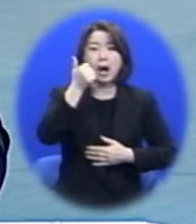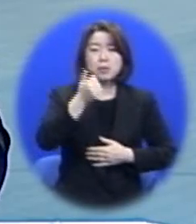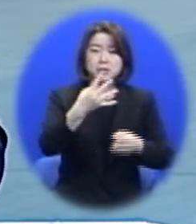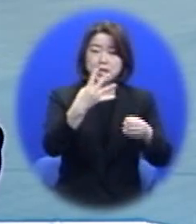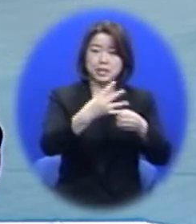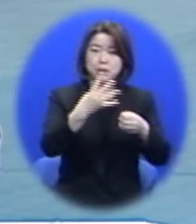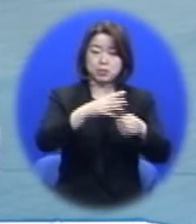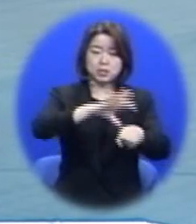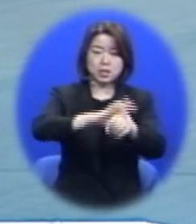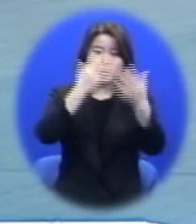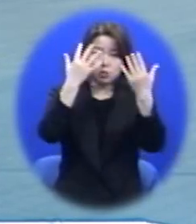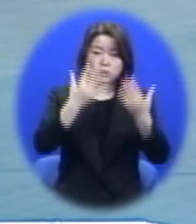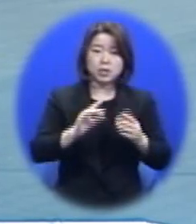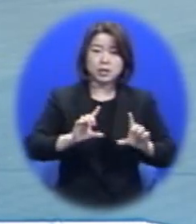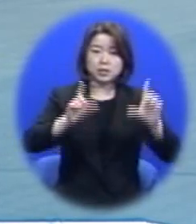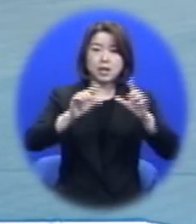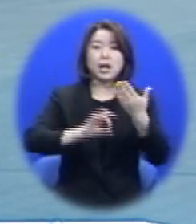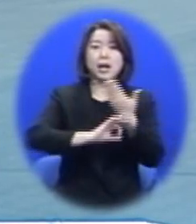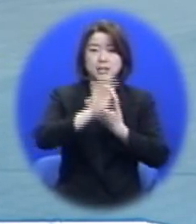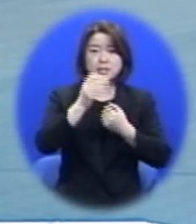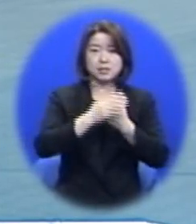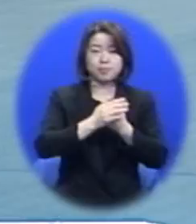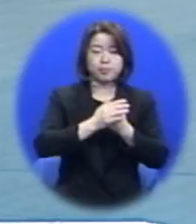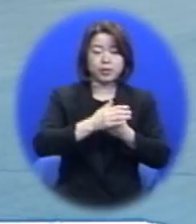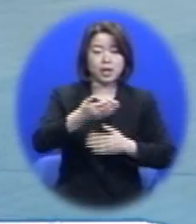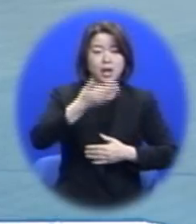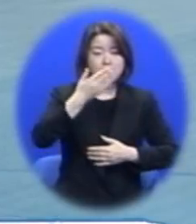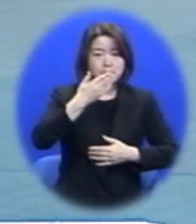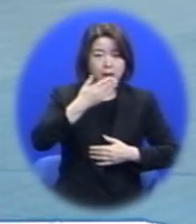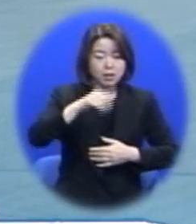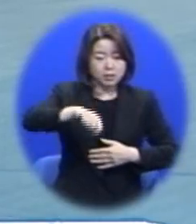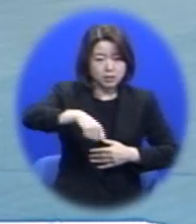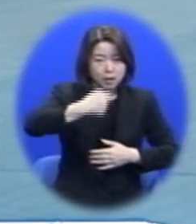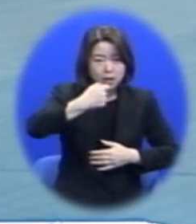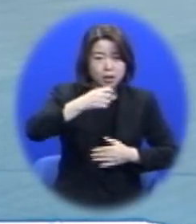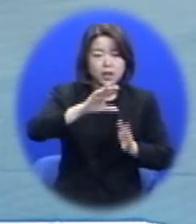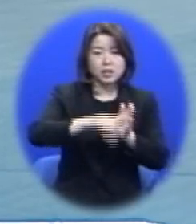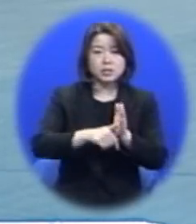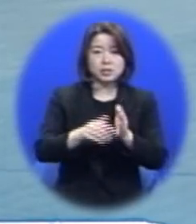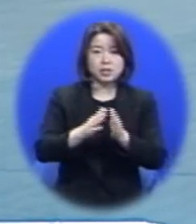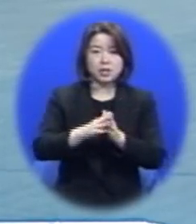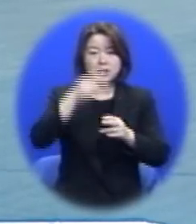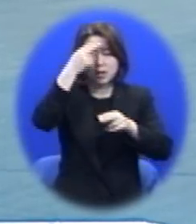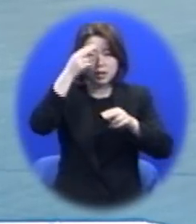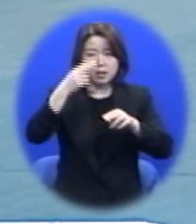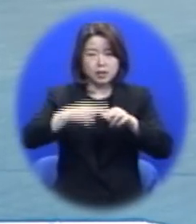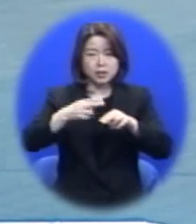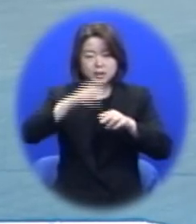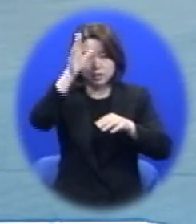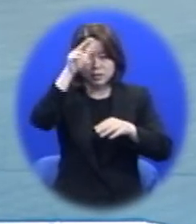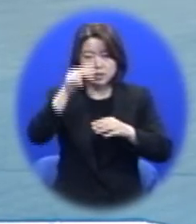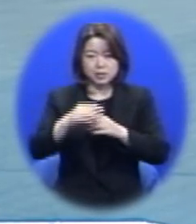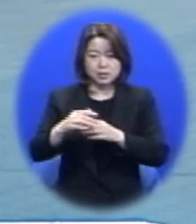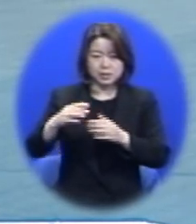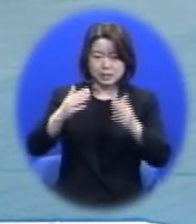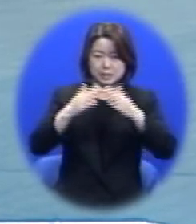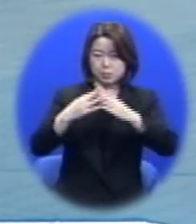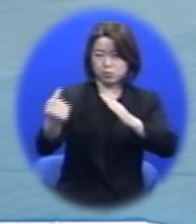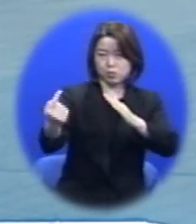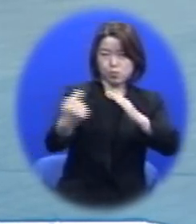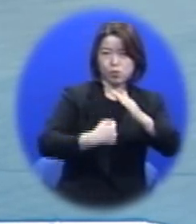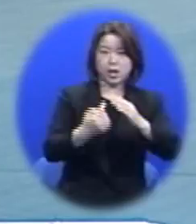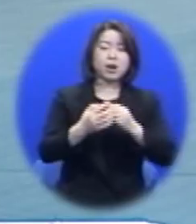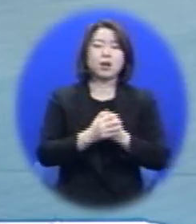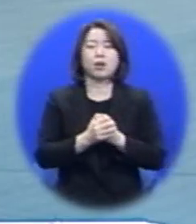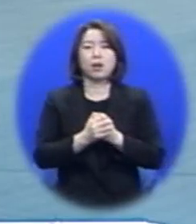날 아침이었습니다. 조반상을 받고 막 첫 숟가락을 입에 넣었을 때 형사들이 집에 쳐들어왔습니다.